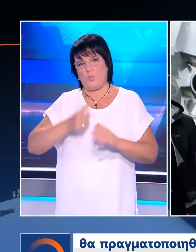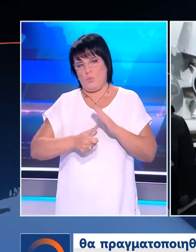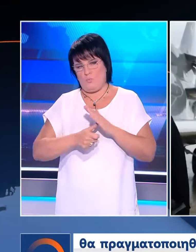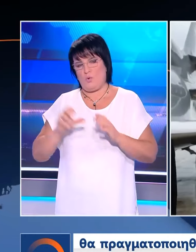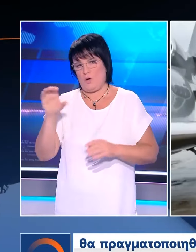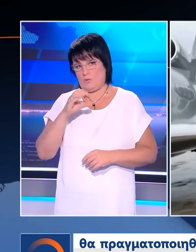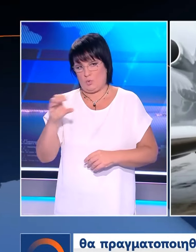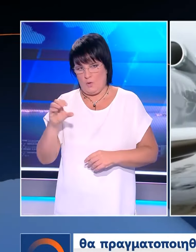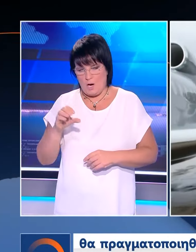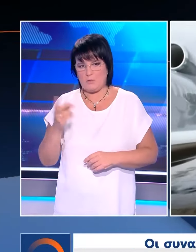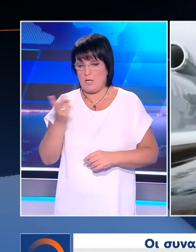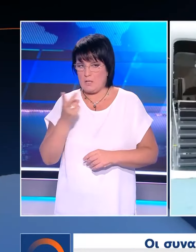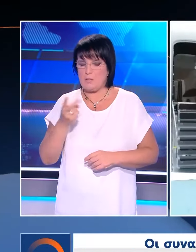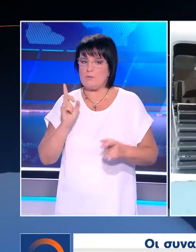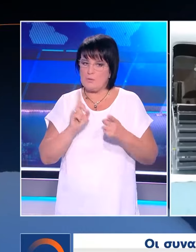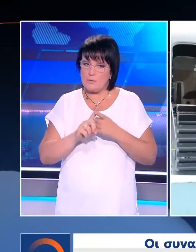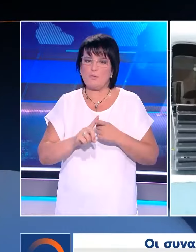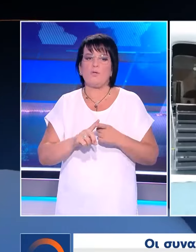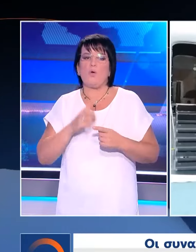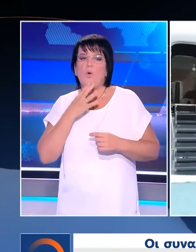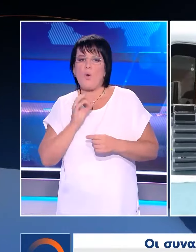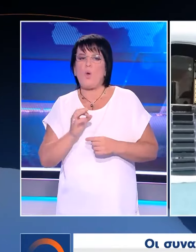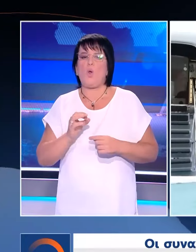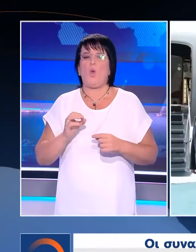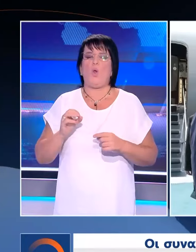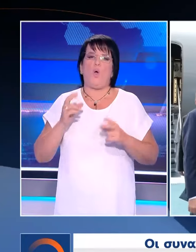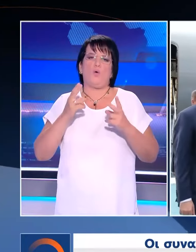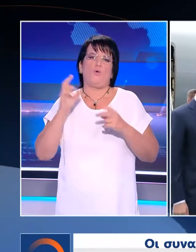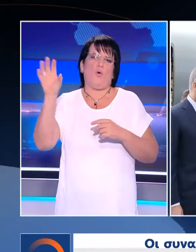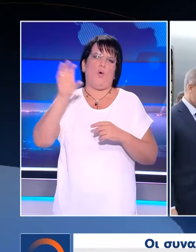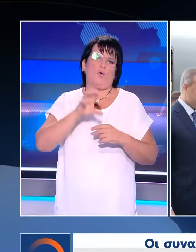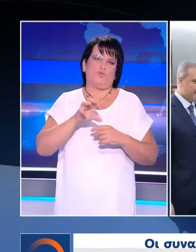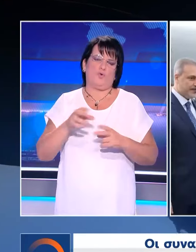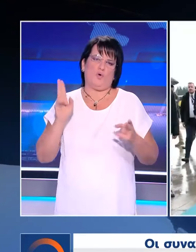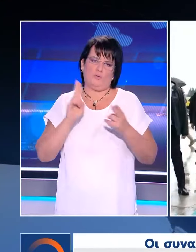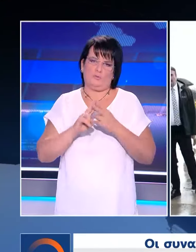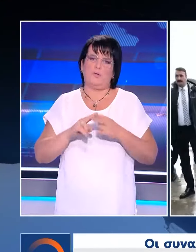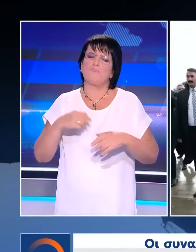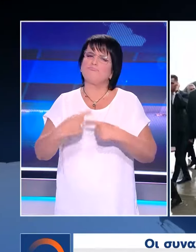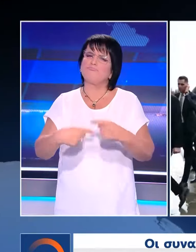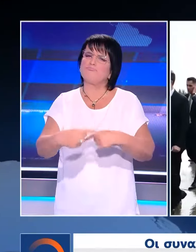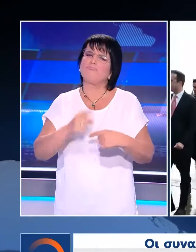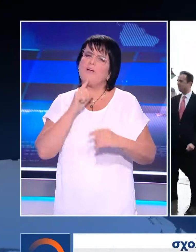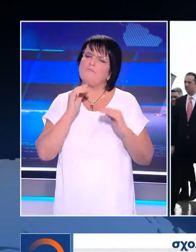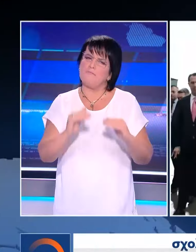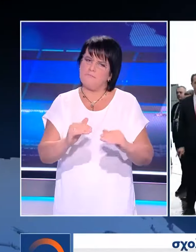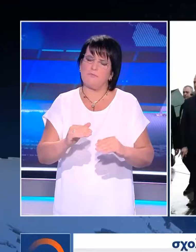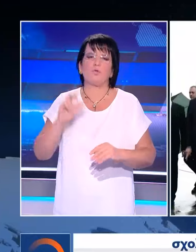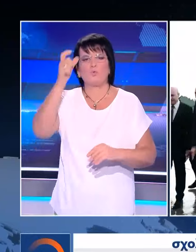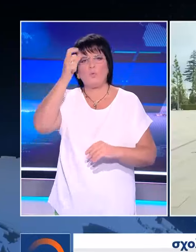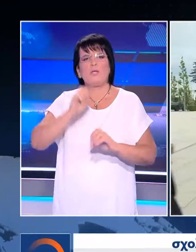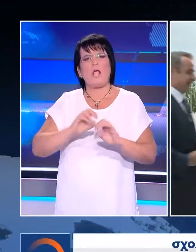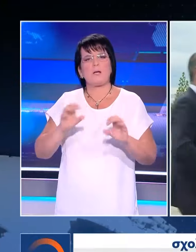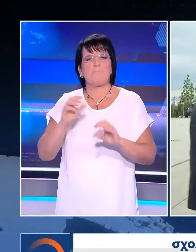ταγίπ ερντογάν οι συναντήσεις μητσοτάκη ερντογάν σε διεθνής συνόδους έχουν μετατραπεί πλέον σε ρουτίνα σχολιάζουν τα τουρκικά